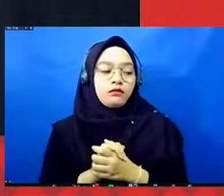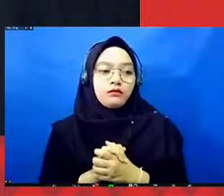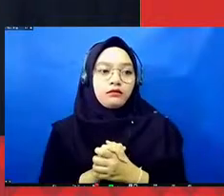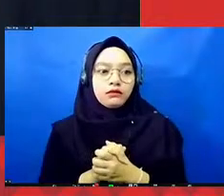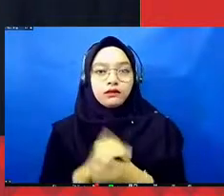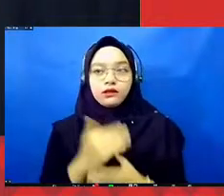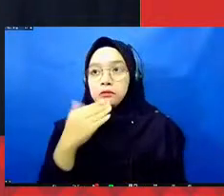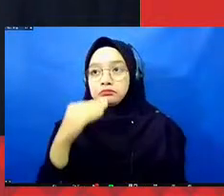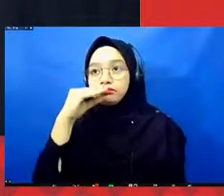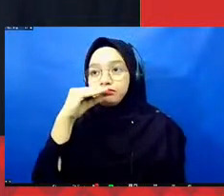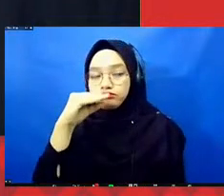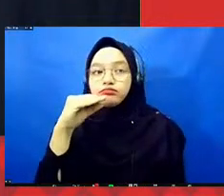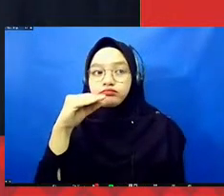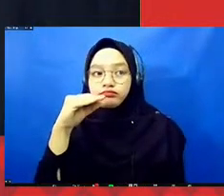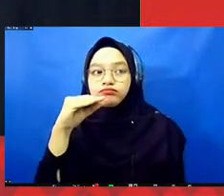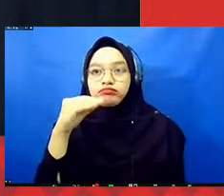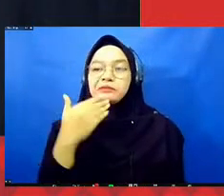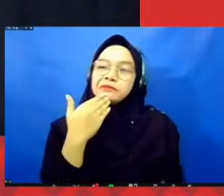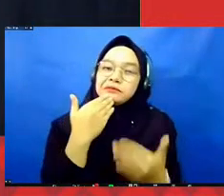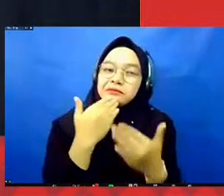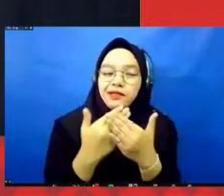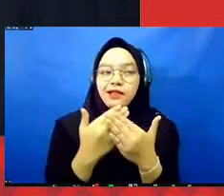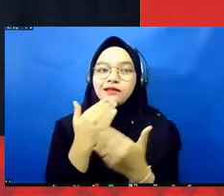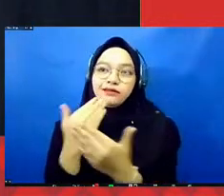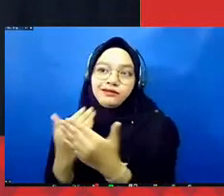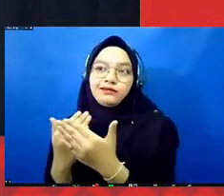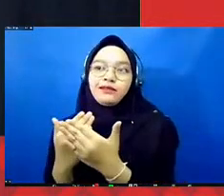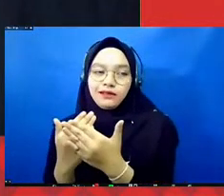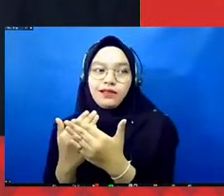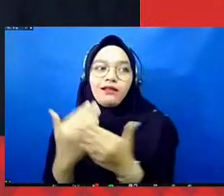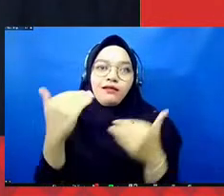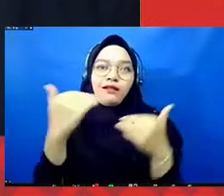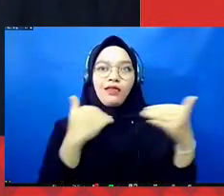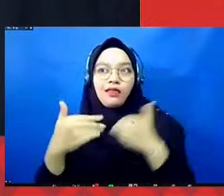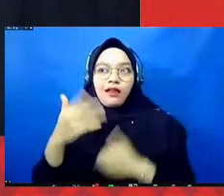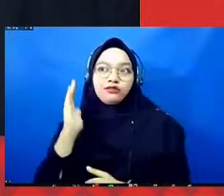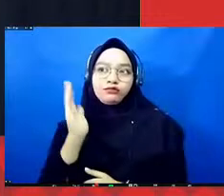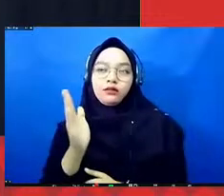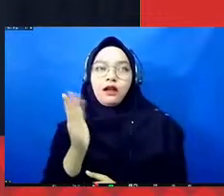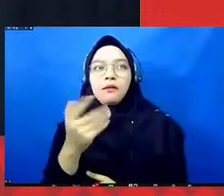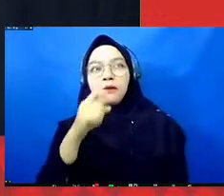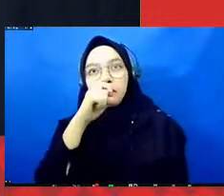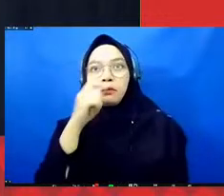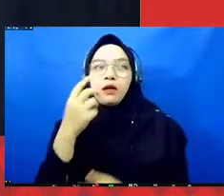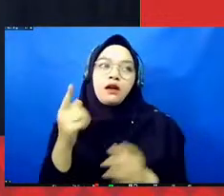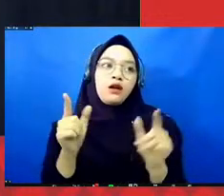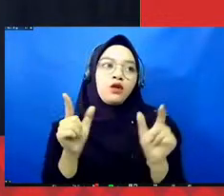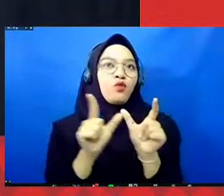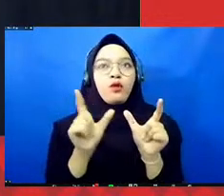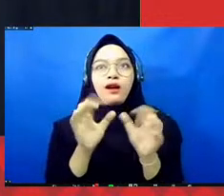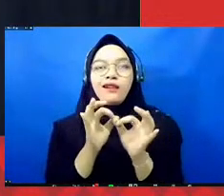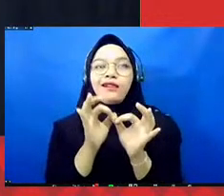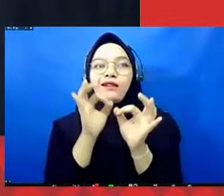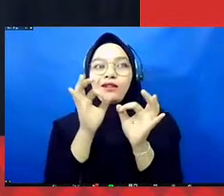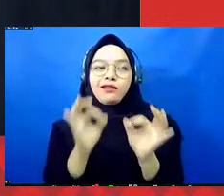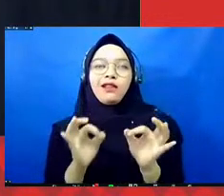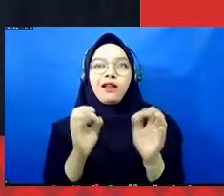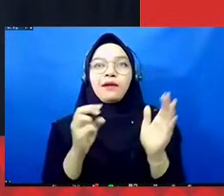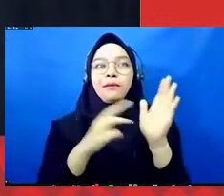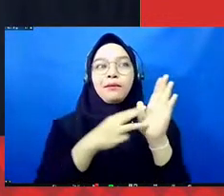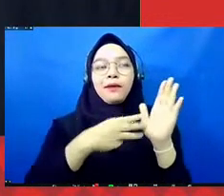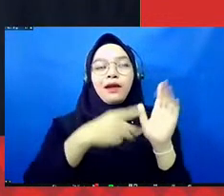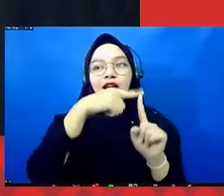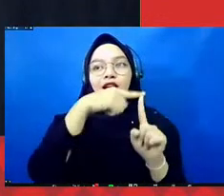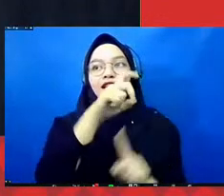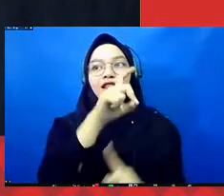Selamat pagi saya ucapkan dan terima kasih telah hadir Bapak Wali Kota Metro Lampung, Dr.